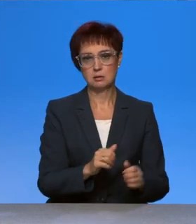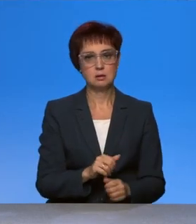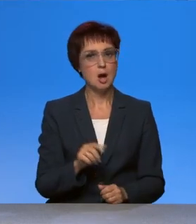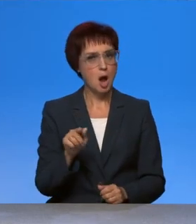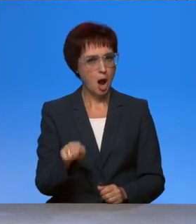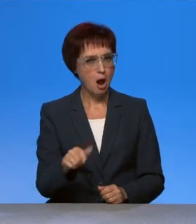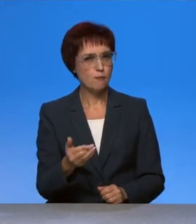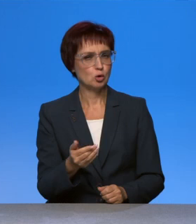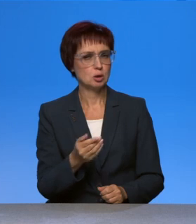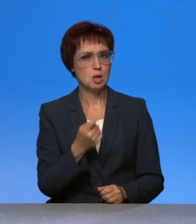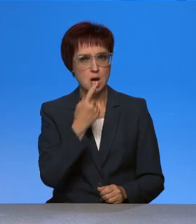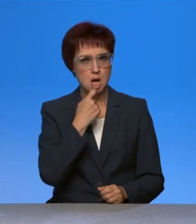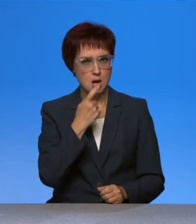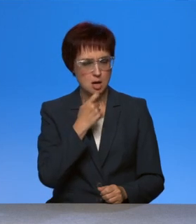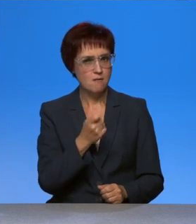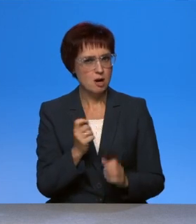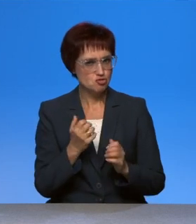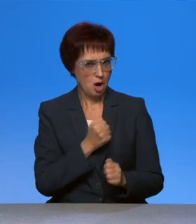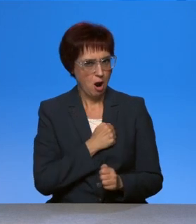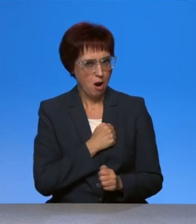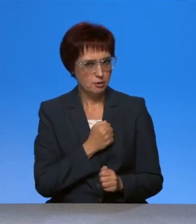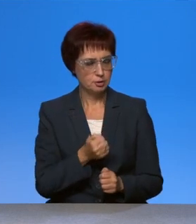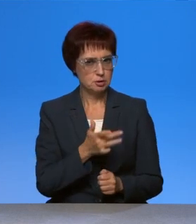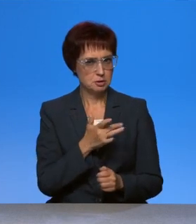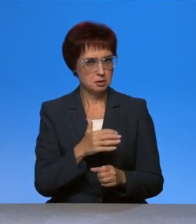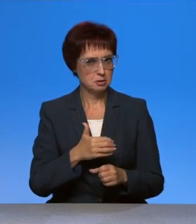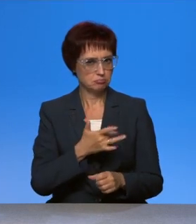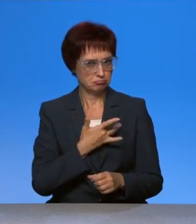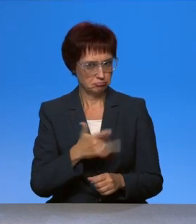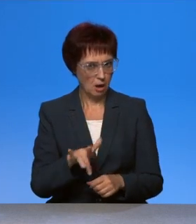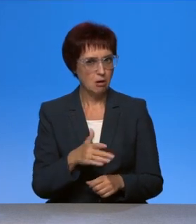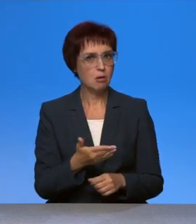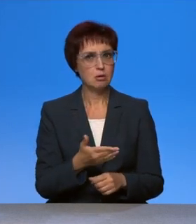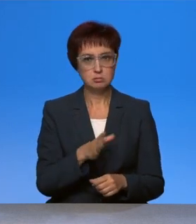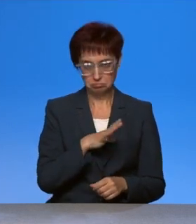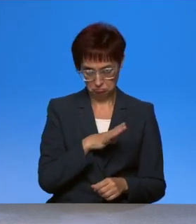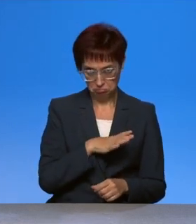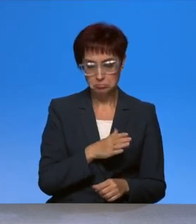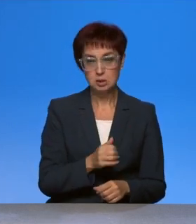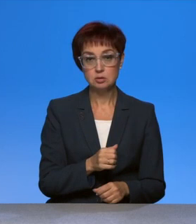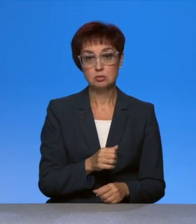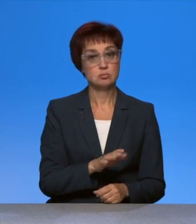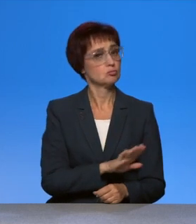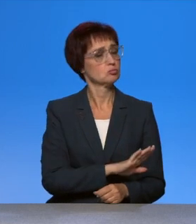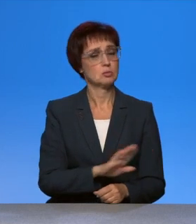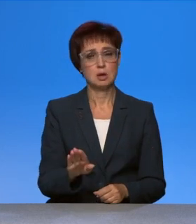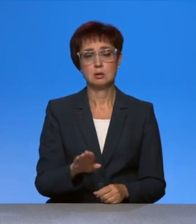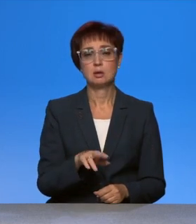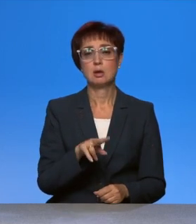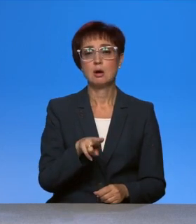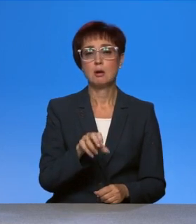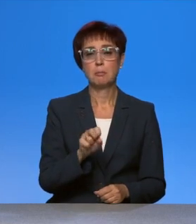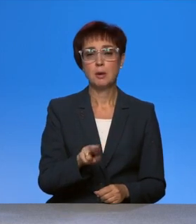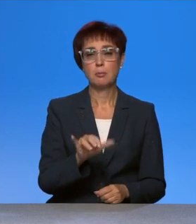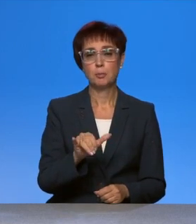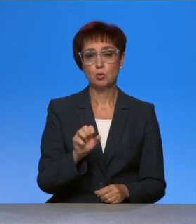вот была такая история с похищением даже. Слушайте, не одно. Да, Папуа-Новая Гвинея входит в тройку самых